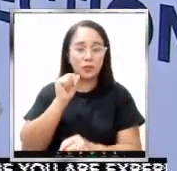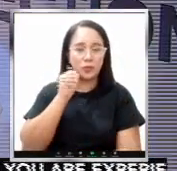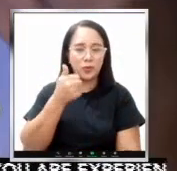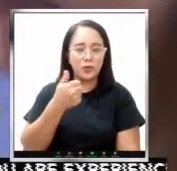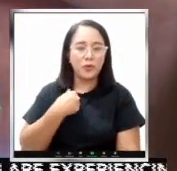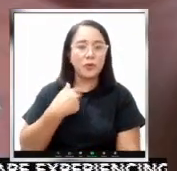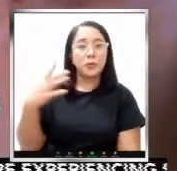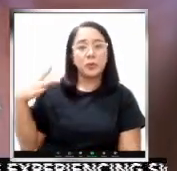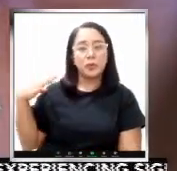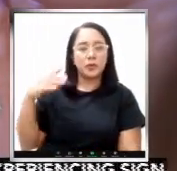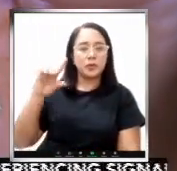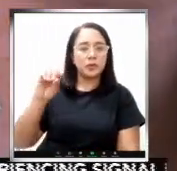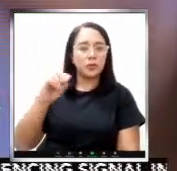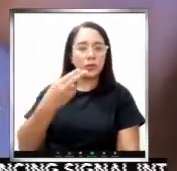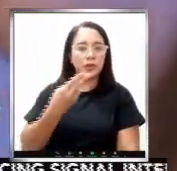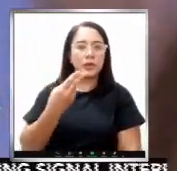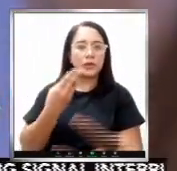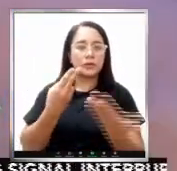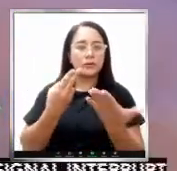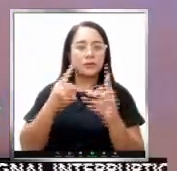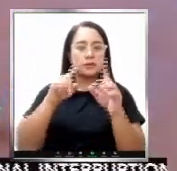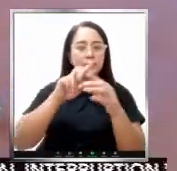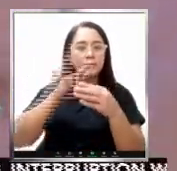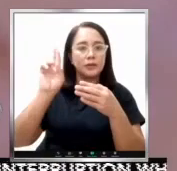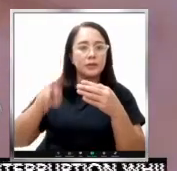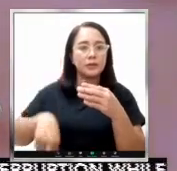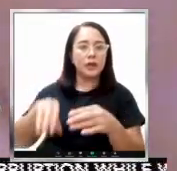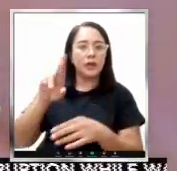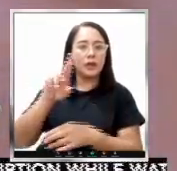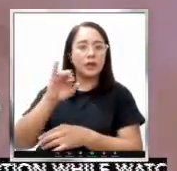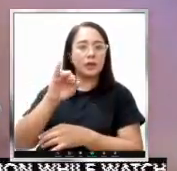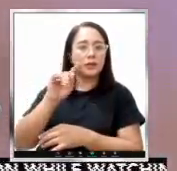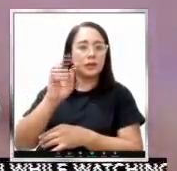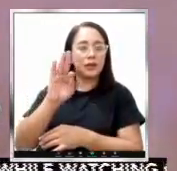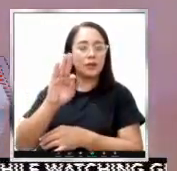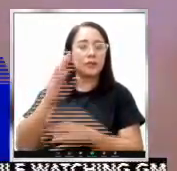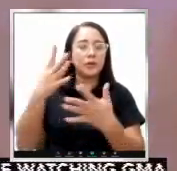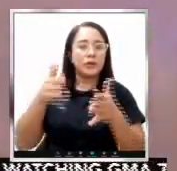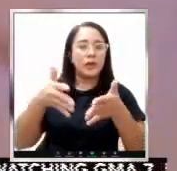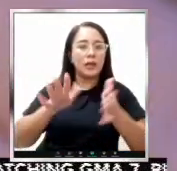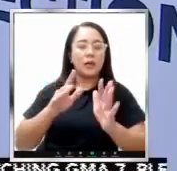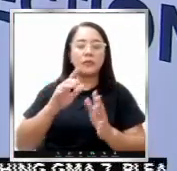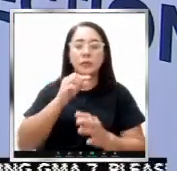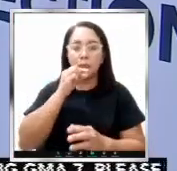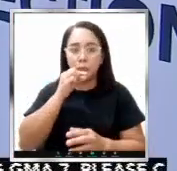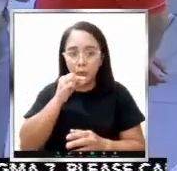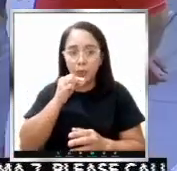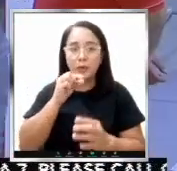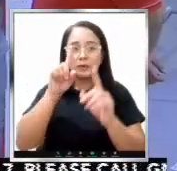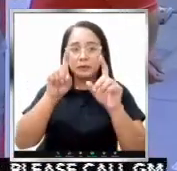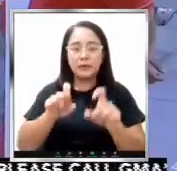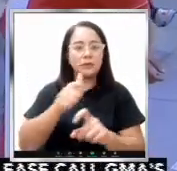ang validation test results mula sa RITM bago payagan ang saliva test sa iba pang laboratorio.